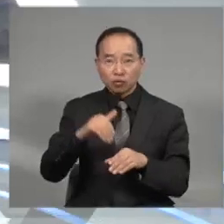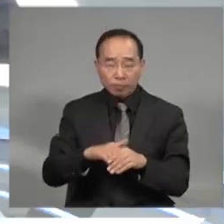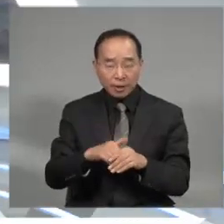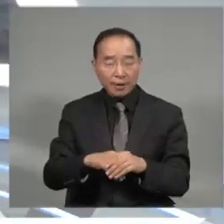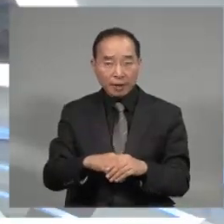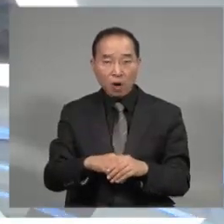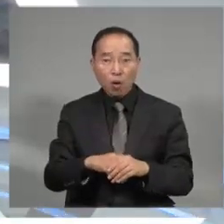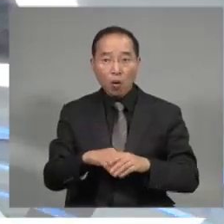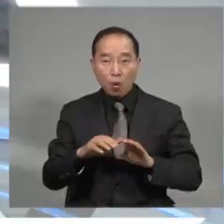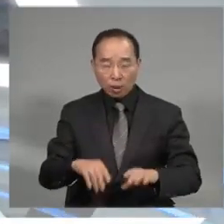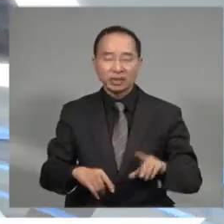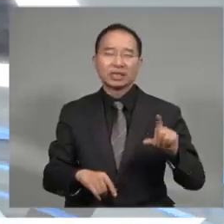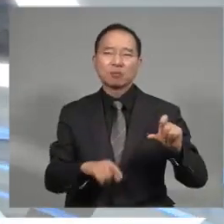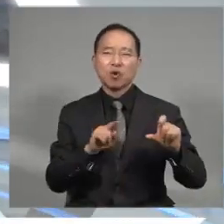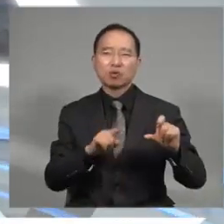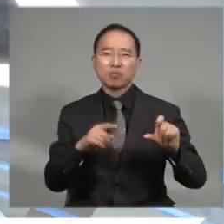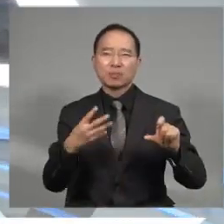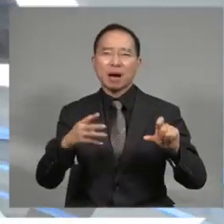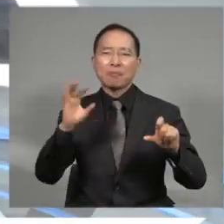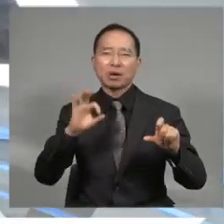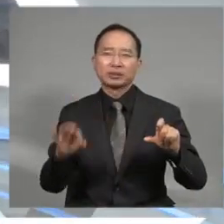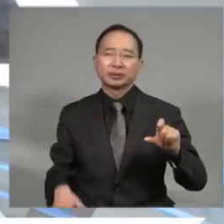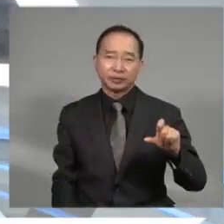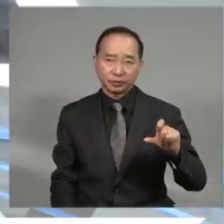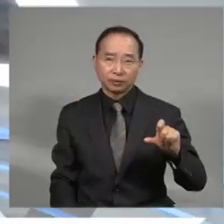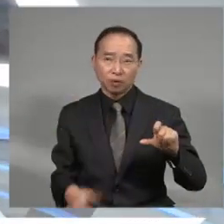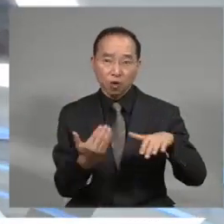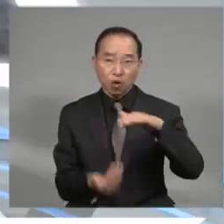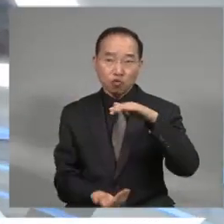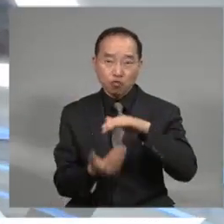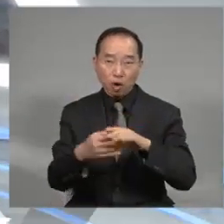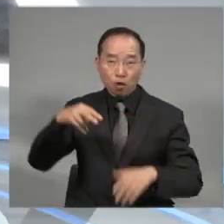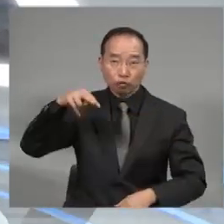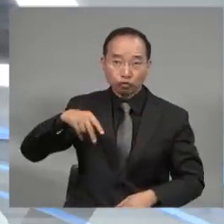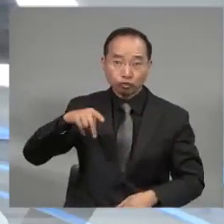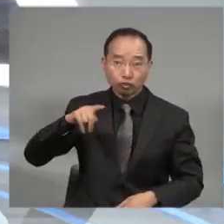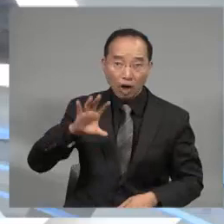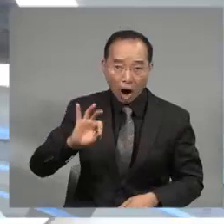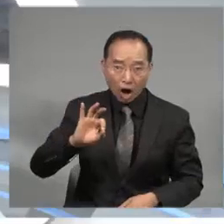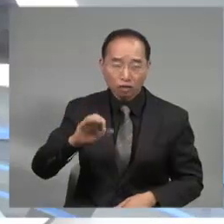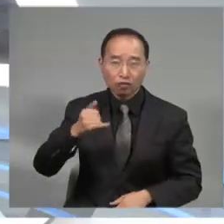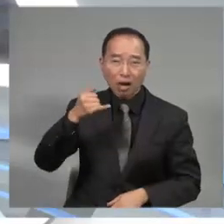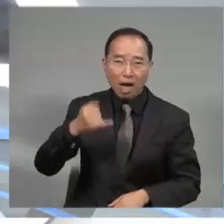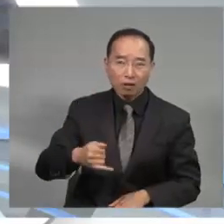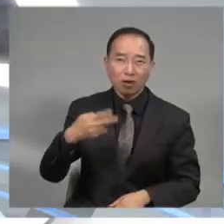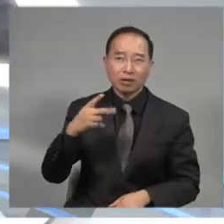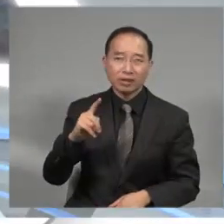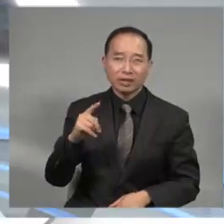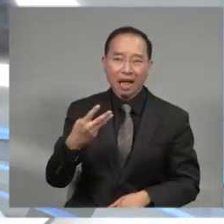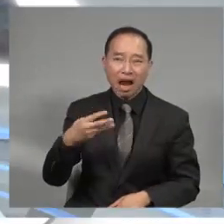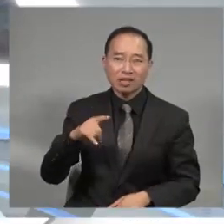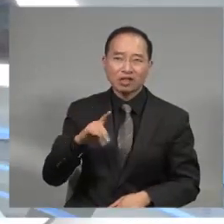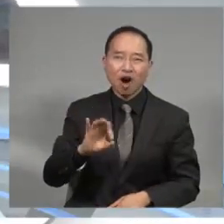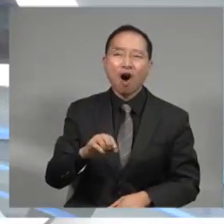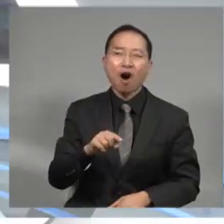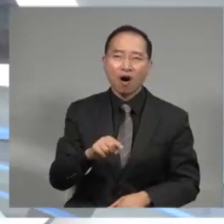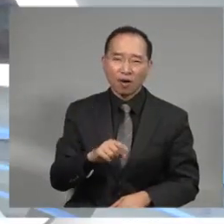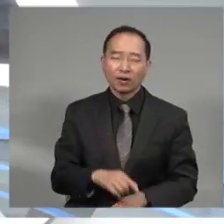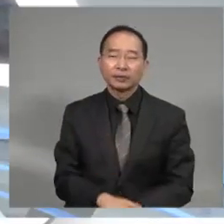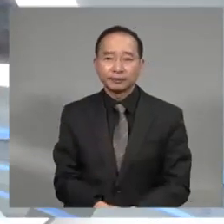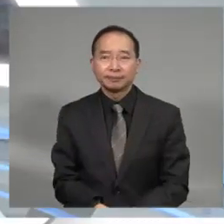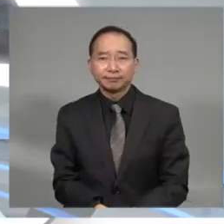1일차 15.4% 기록했고요. 최고는 수성구, 그리고 최저는 달성군으로 나오고